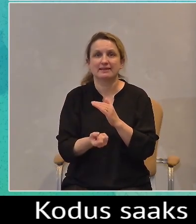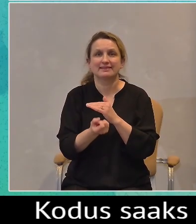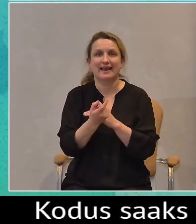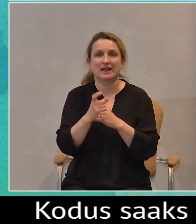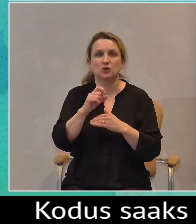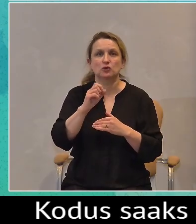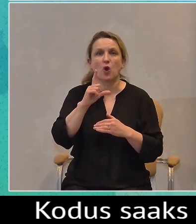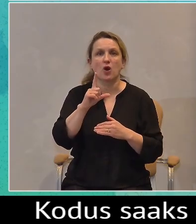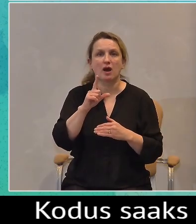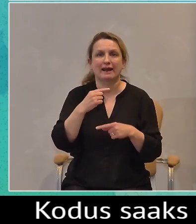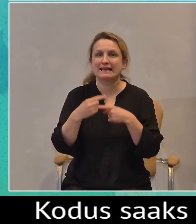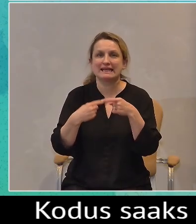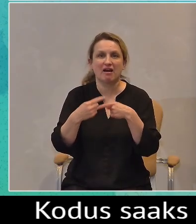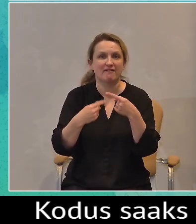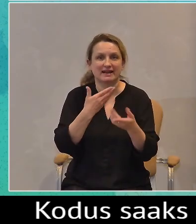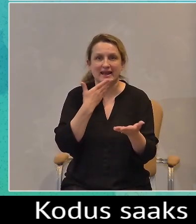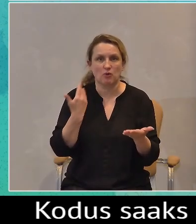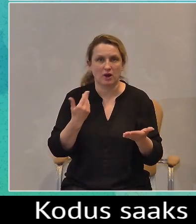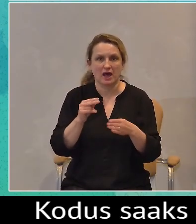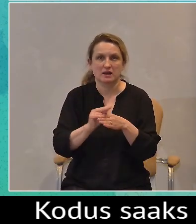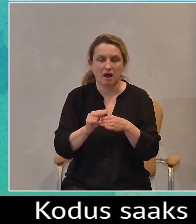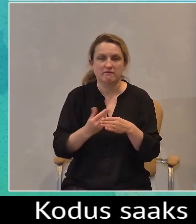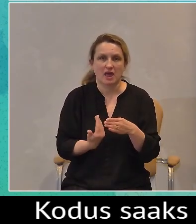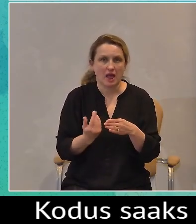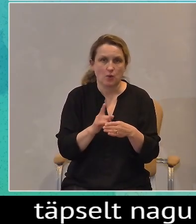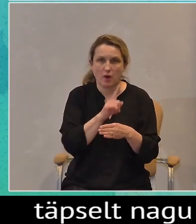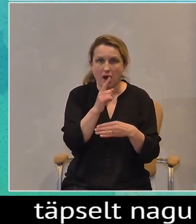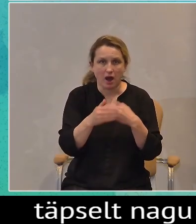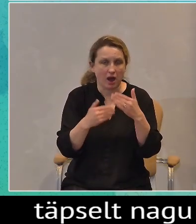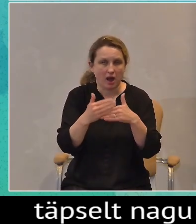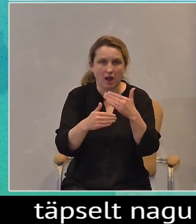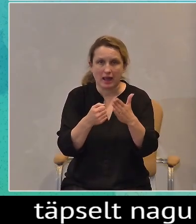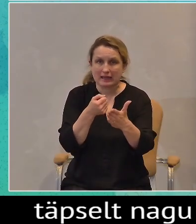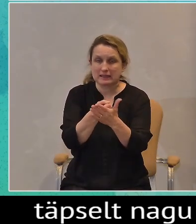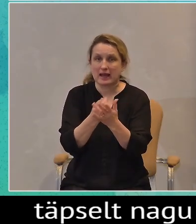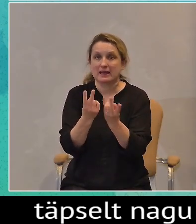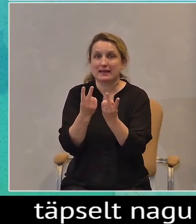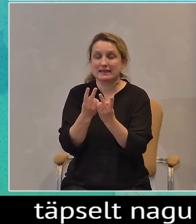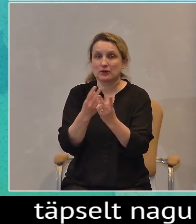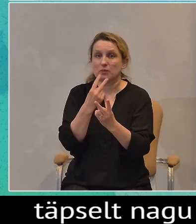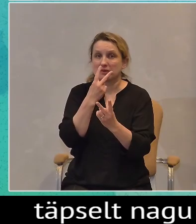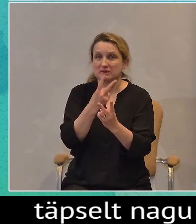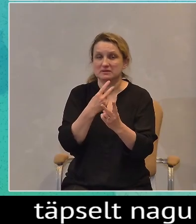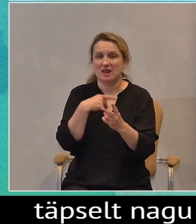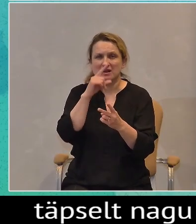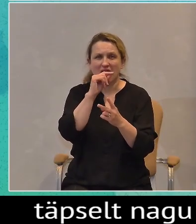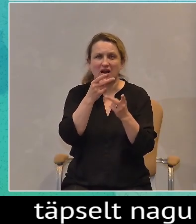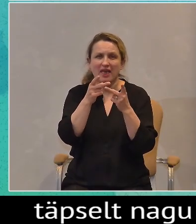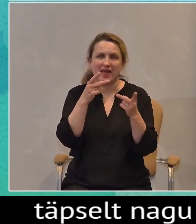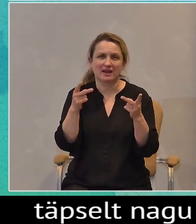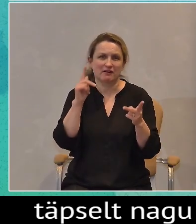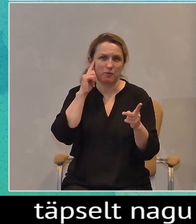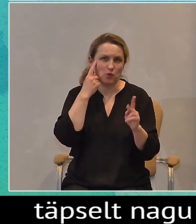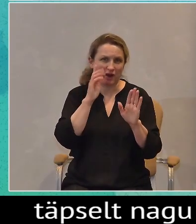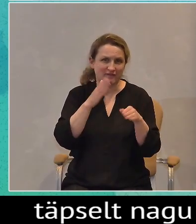ja seetõttu on antud ravi eluaegne. Ja nagu ma enne slaidil näitasin, võib lisanduda nahale erinevaid muresid, kuhu meil